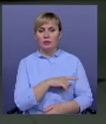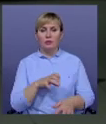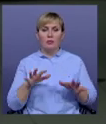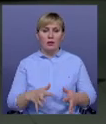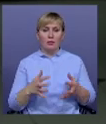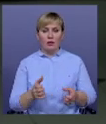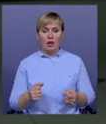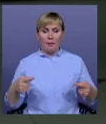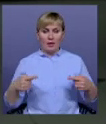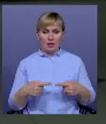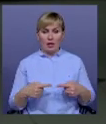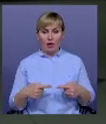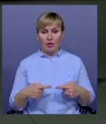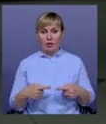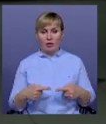получат определенные